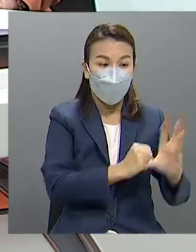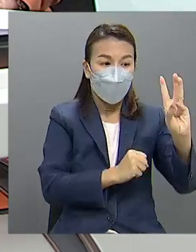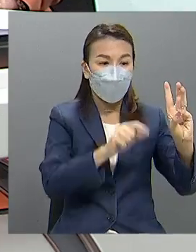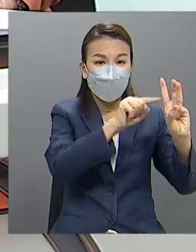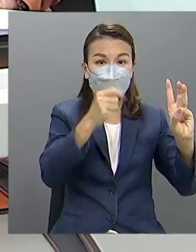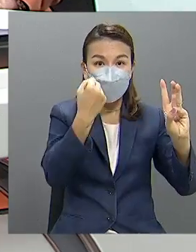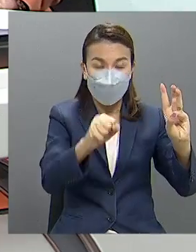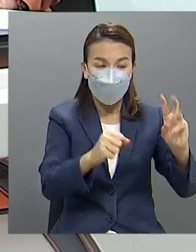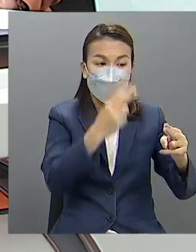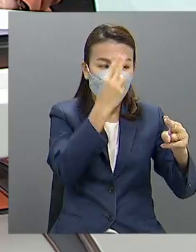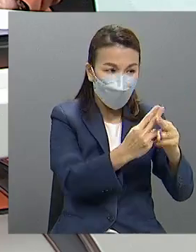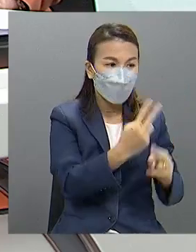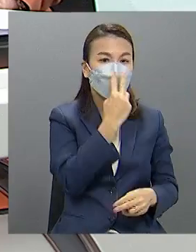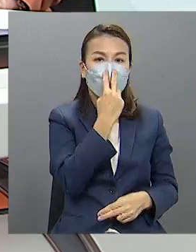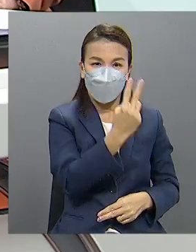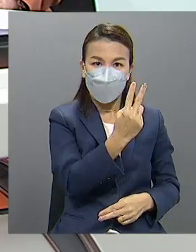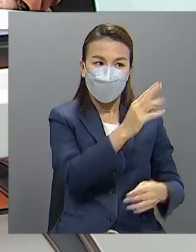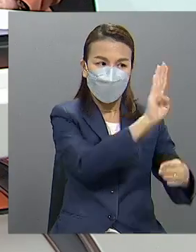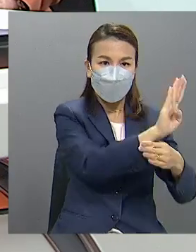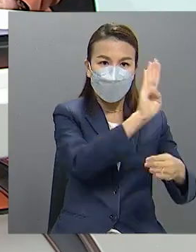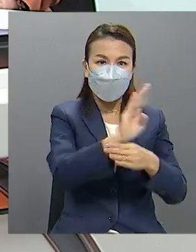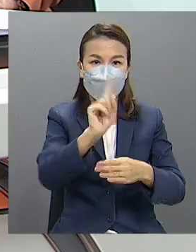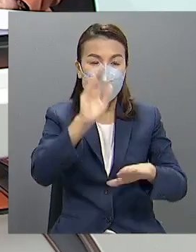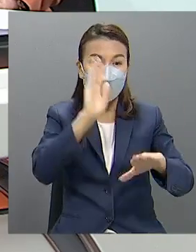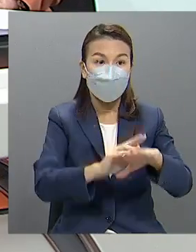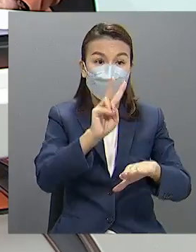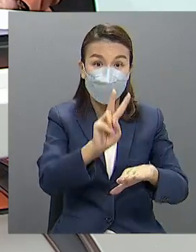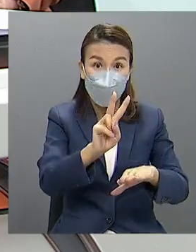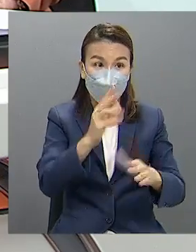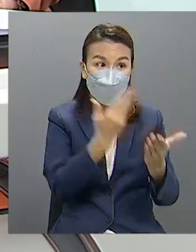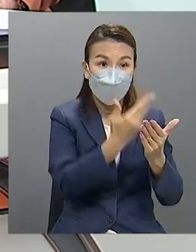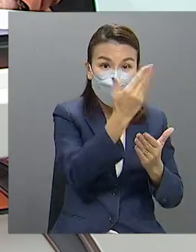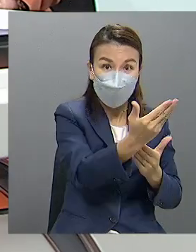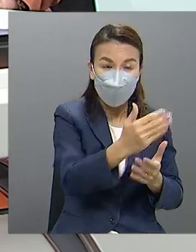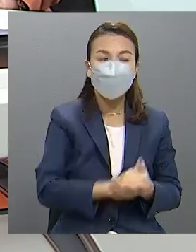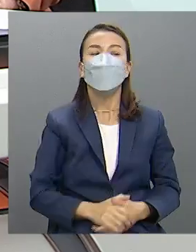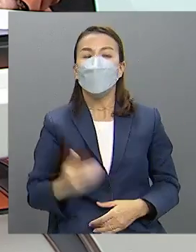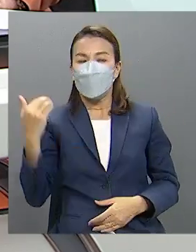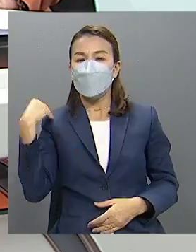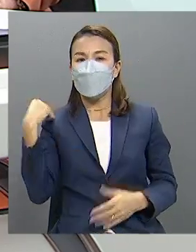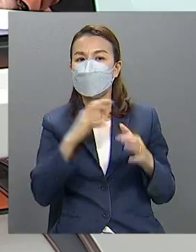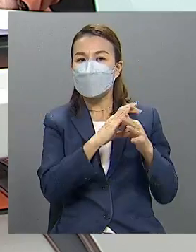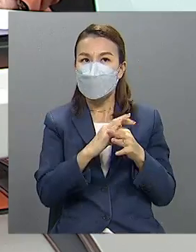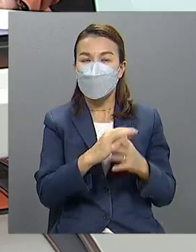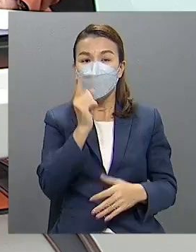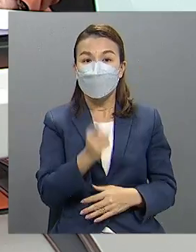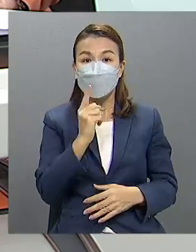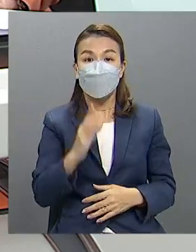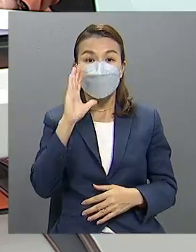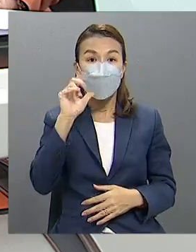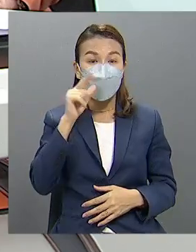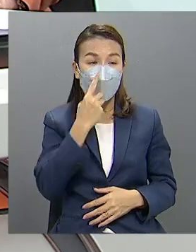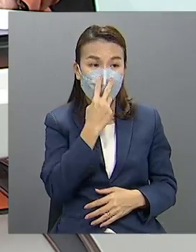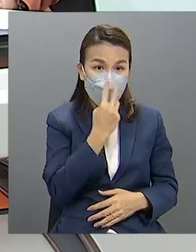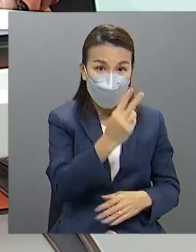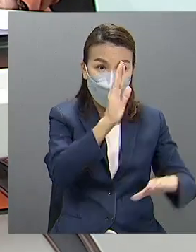นะคะดังนั้นแล้วคาซีทมือ2ตอนนี้ก็กำลังถูกพูดถึงอย่างมากค่ะปกติในตลาดคุณพ่อคุณแม่คงจะเห็นแล้วว่าก็มีมือ2ขาย